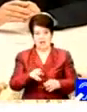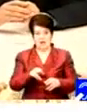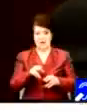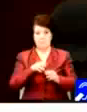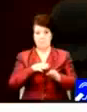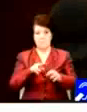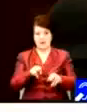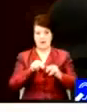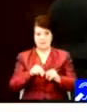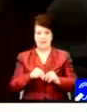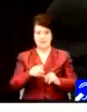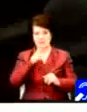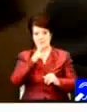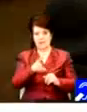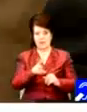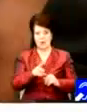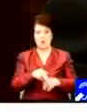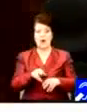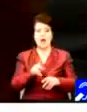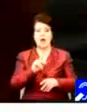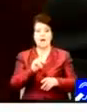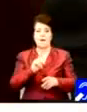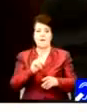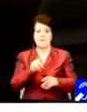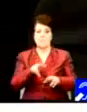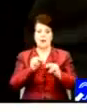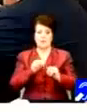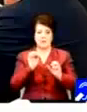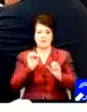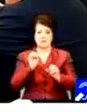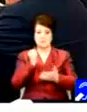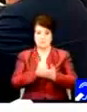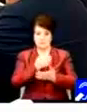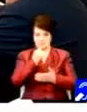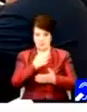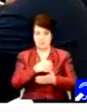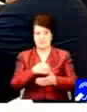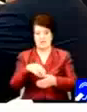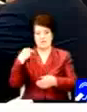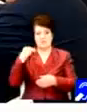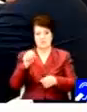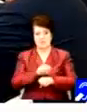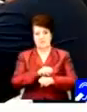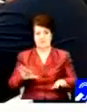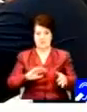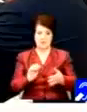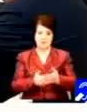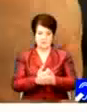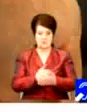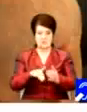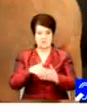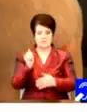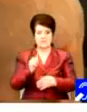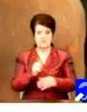guvern și dacă timp de 3 luni Parlamentul este în imposibilitate de a adopta legi, șeful statului dizolvă legislativul și anunță alegeri